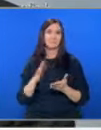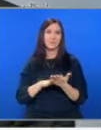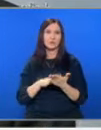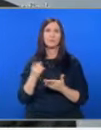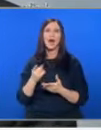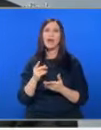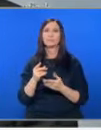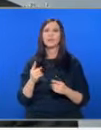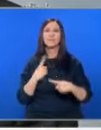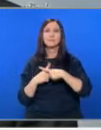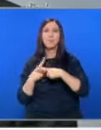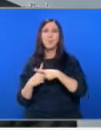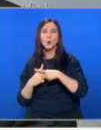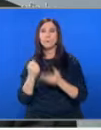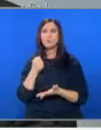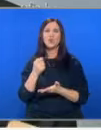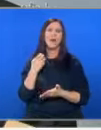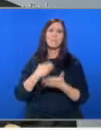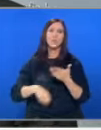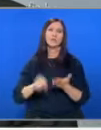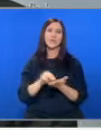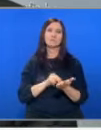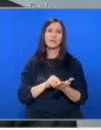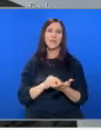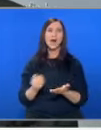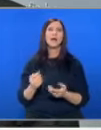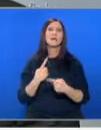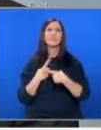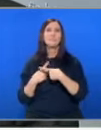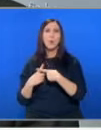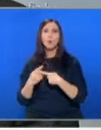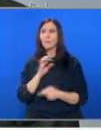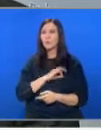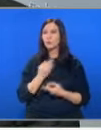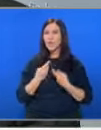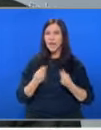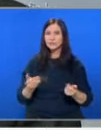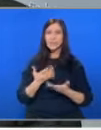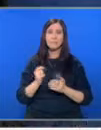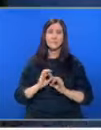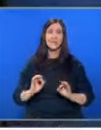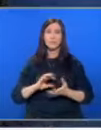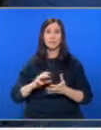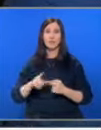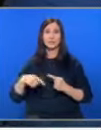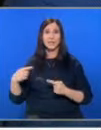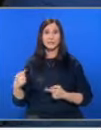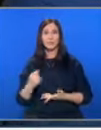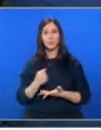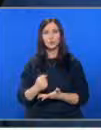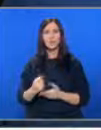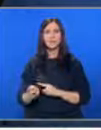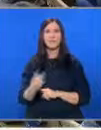бюджет, защото е само един проста аритметика, сбор от приходи и разходи, без никаква ясна политика за развитието ни. Бюджетът